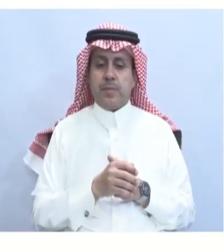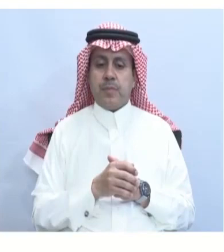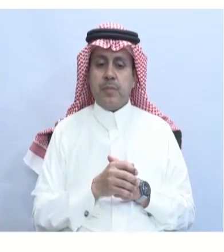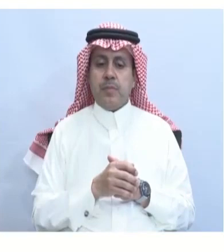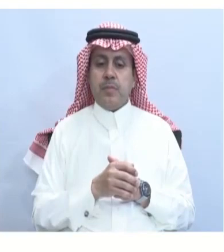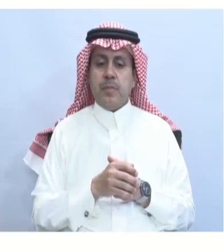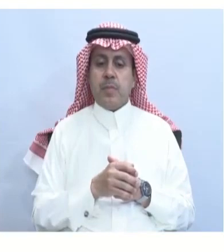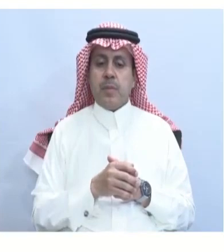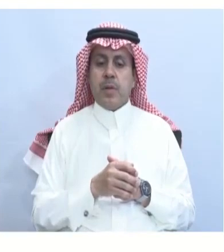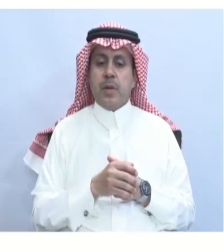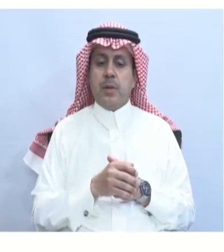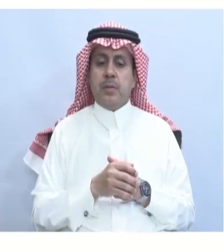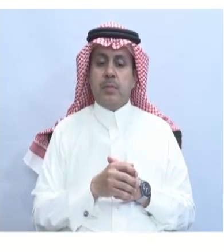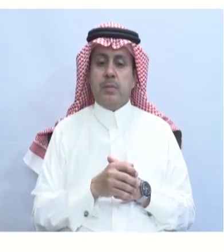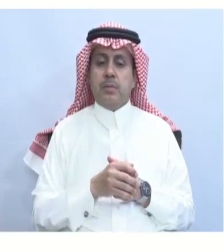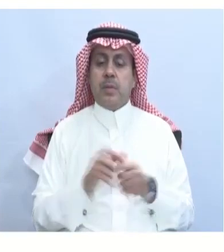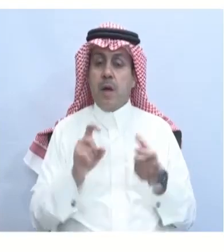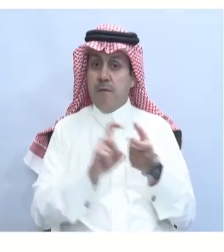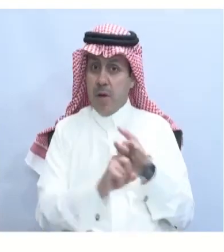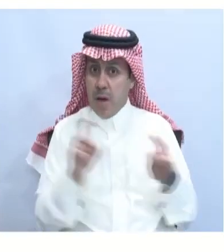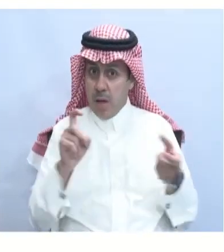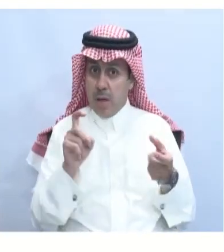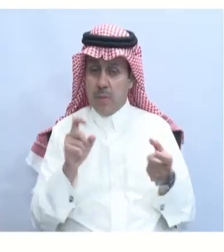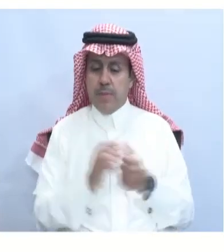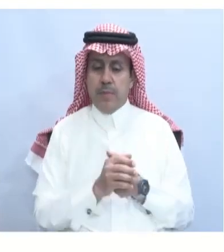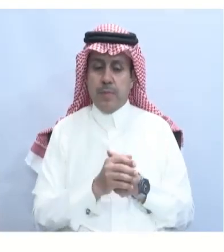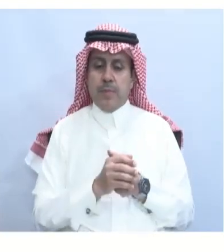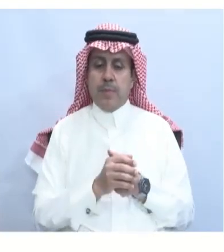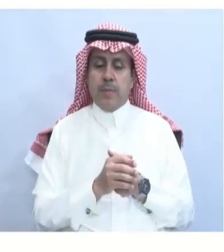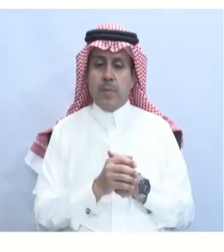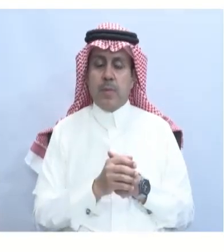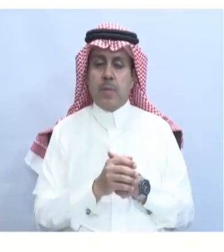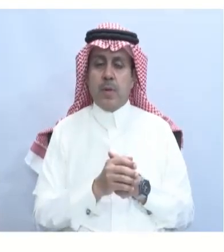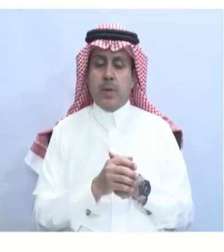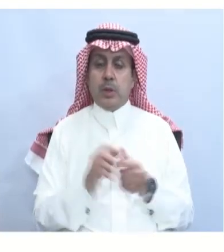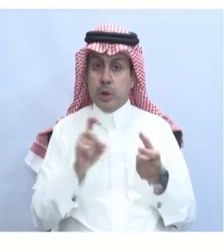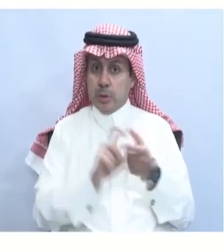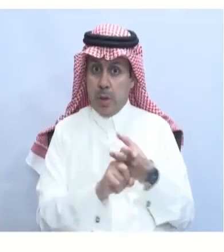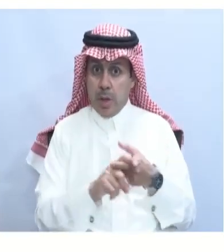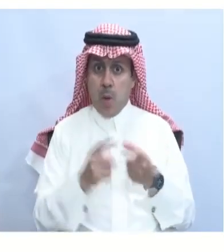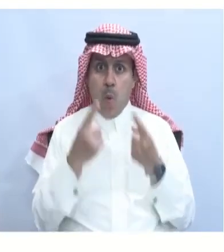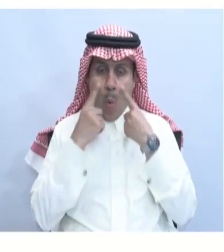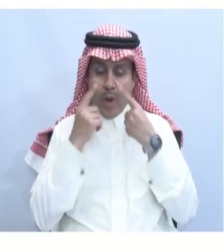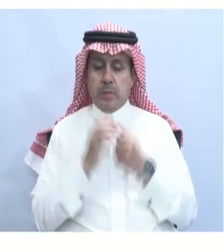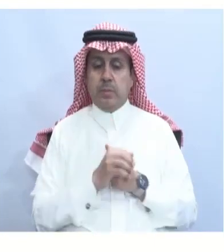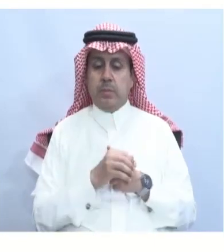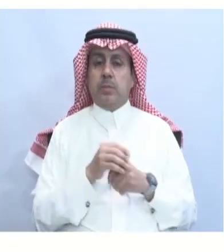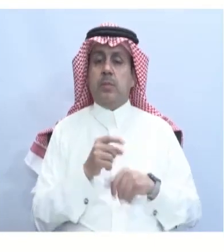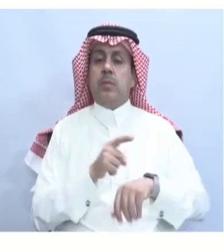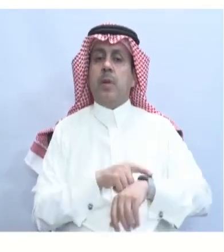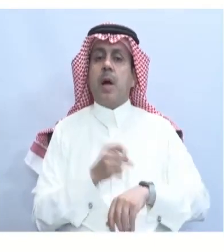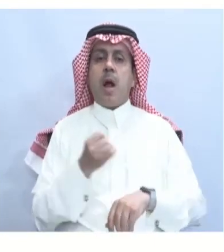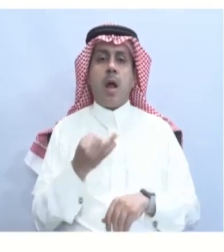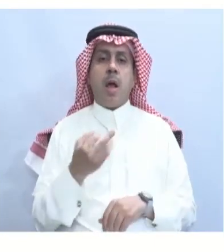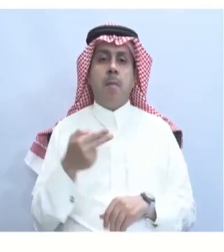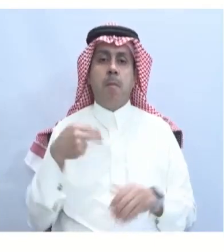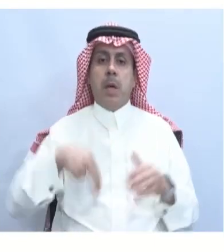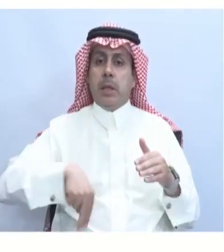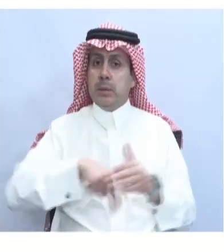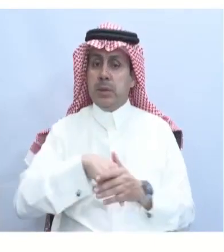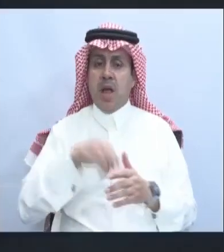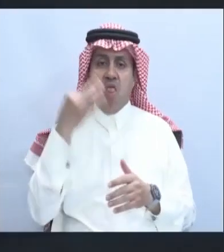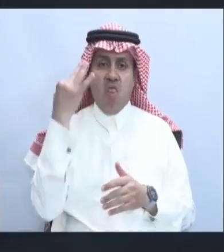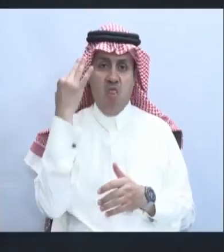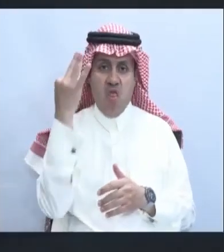فارقها زوجها حيا وهي تحيض ناتي الى مده العده هنا ثلاث